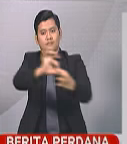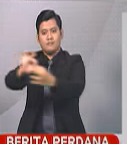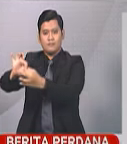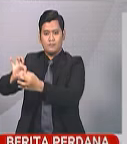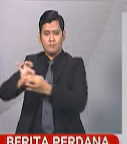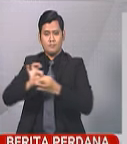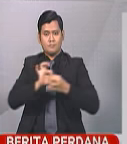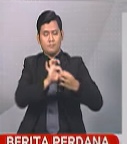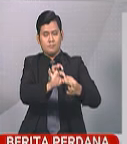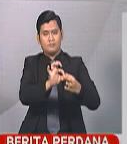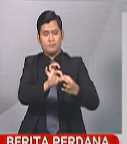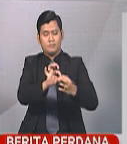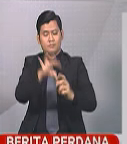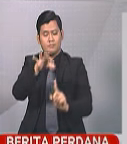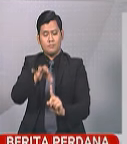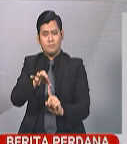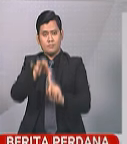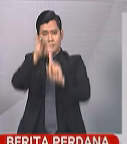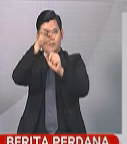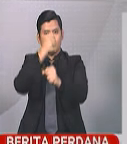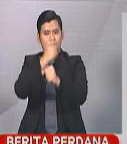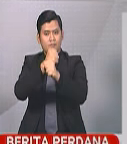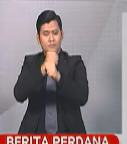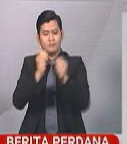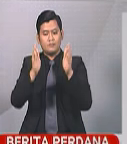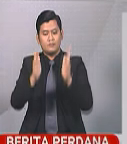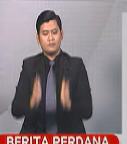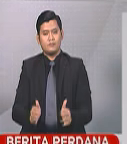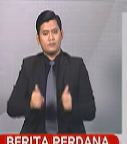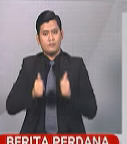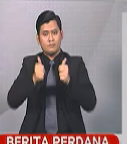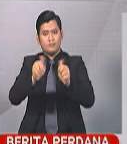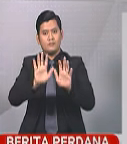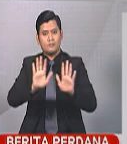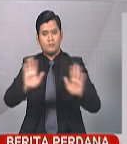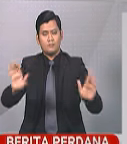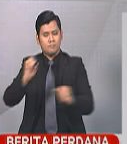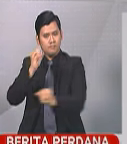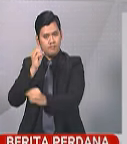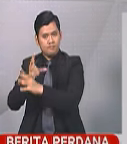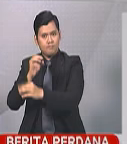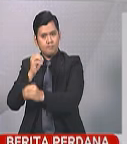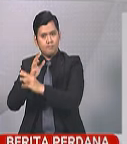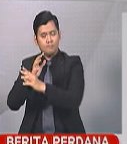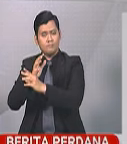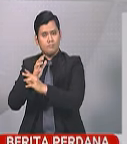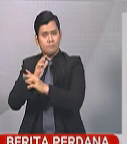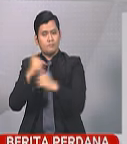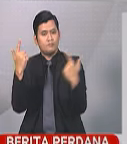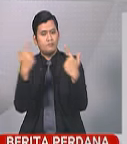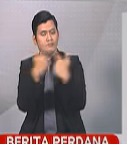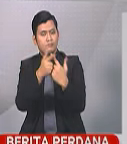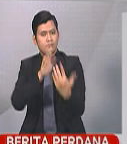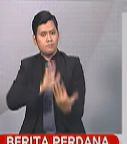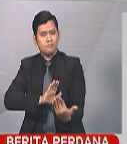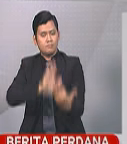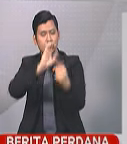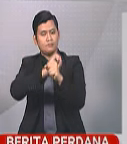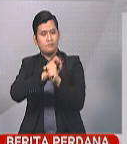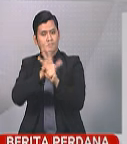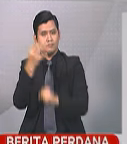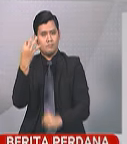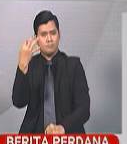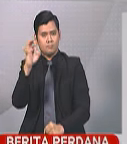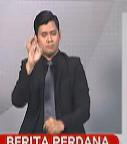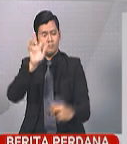semua pihak, khususnya petugas barisan hadapan yang bekerja keras melawan COVID-19. Menerusi